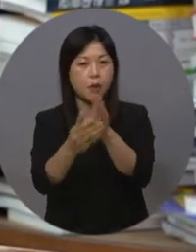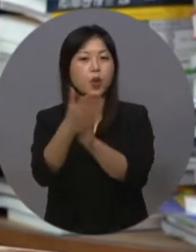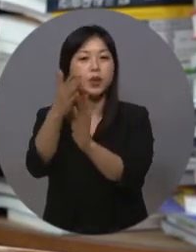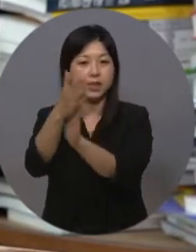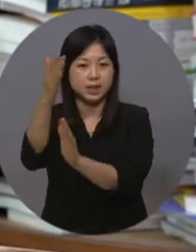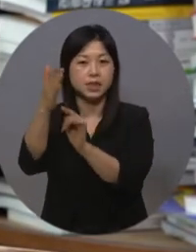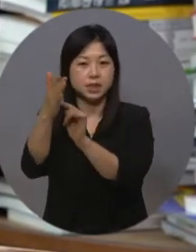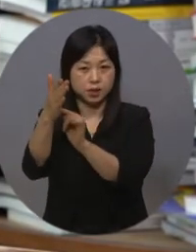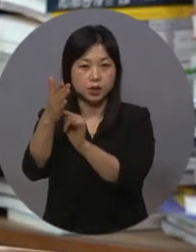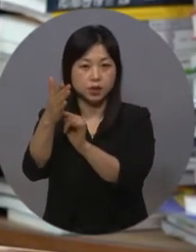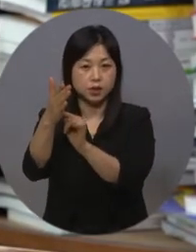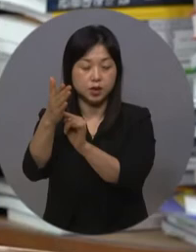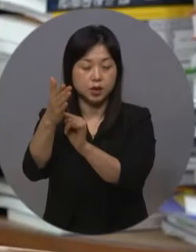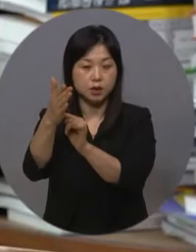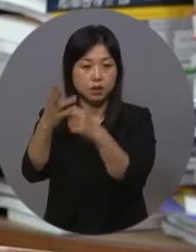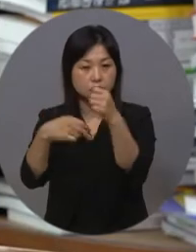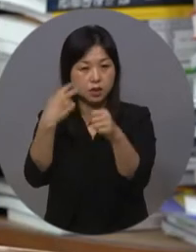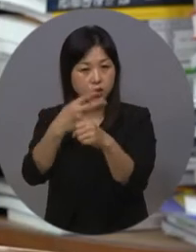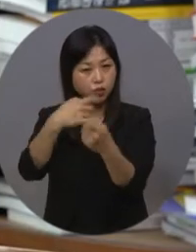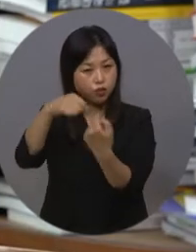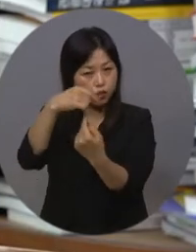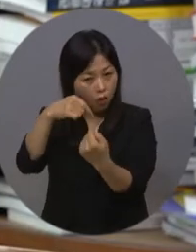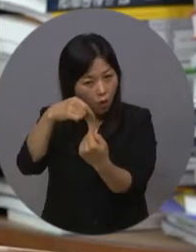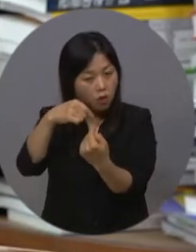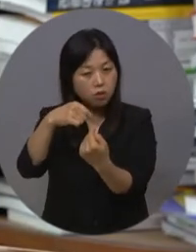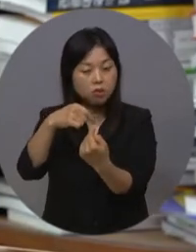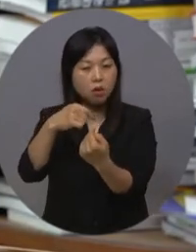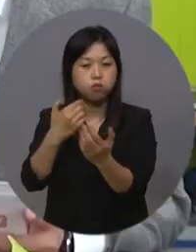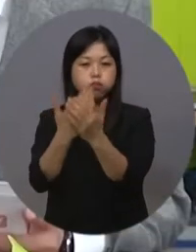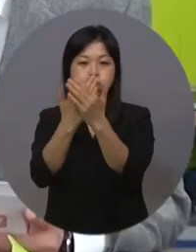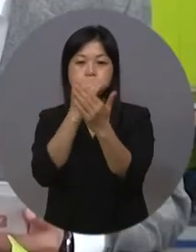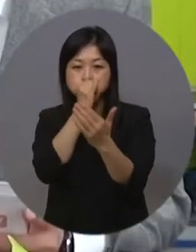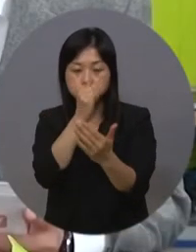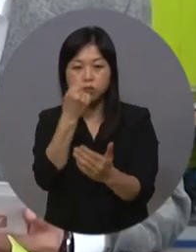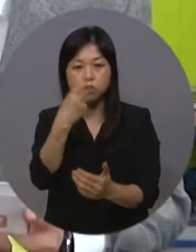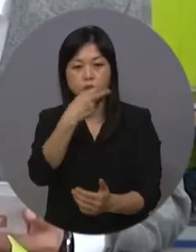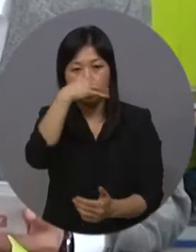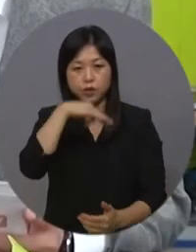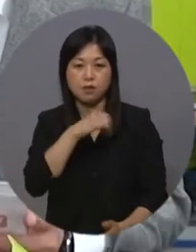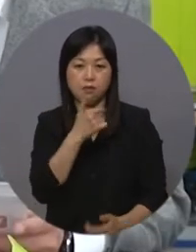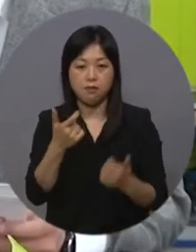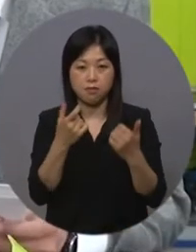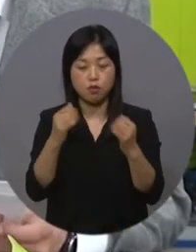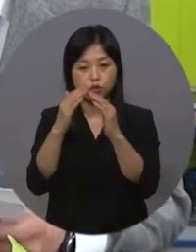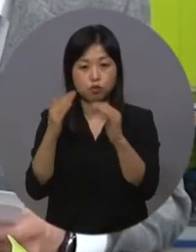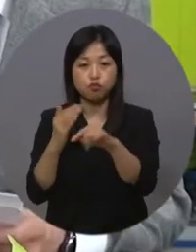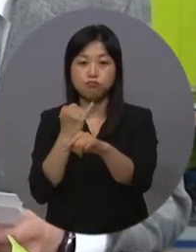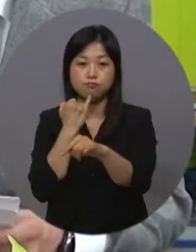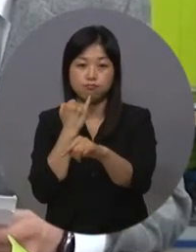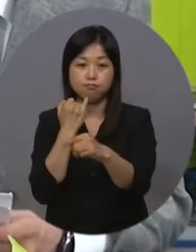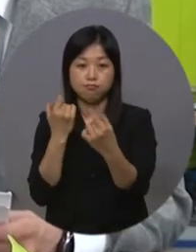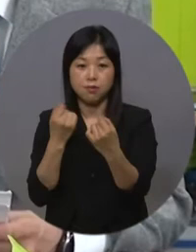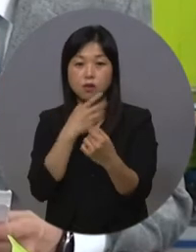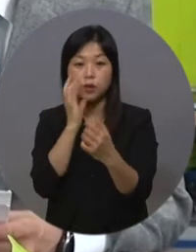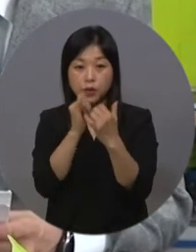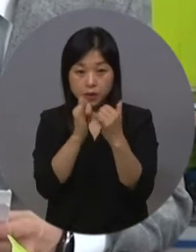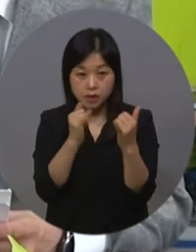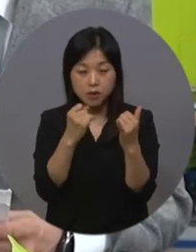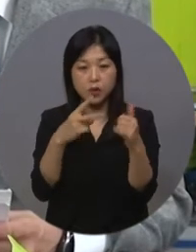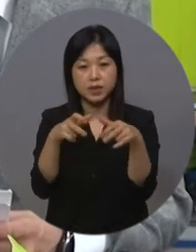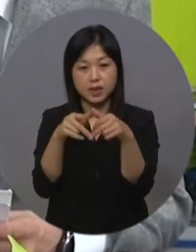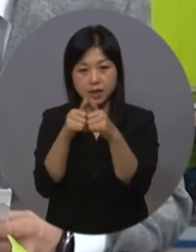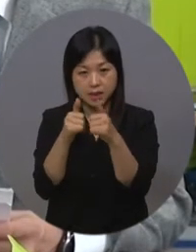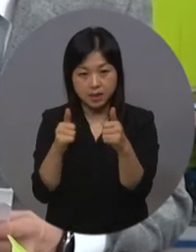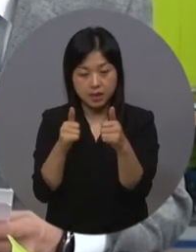잘 성장을 하고 또 성과가 굉장히 큰 성과가 있어가지고 이제 전주는 꽤 자리를 잡아서 네. 어르신들뿐만이 아니라